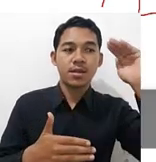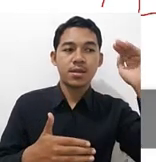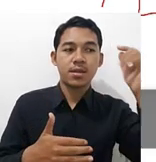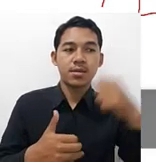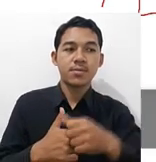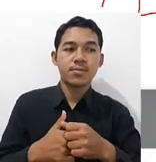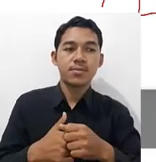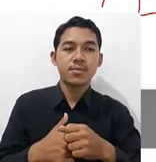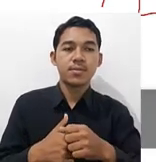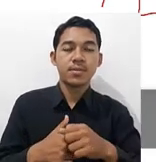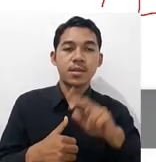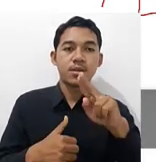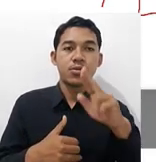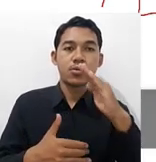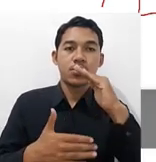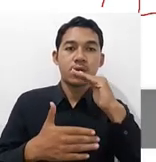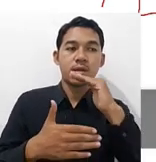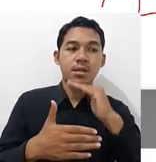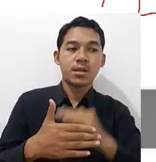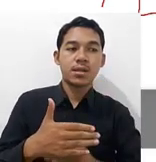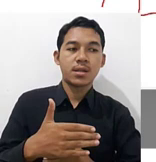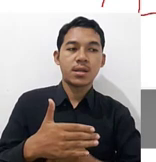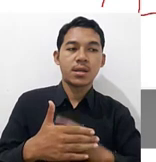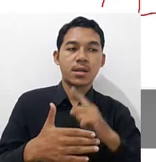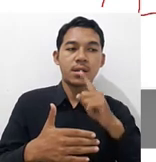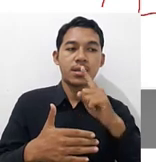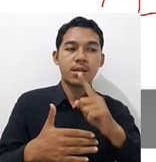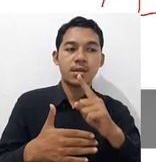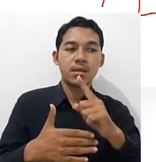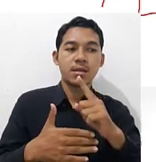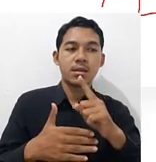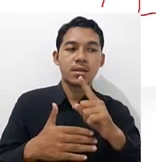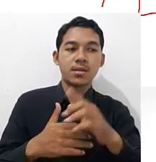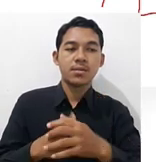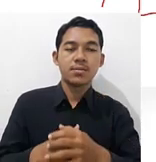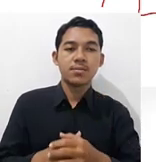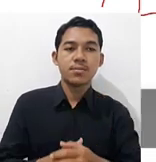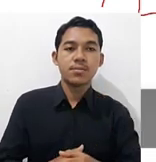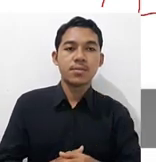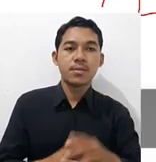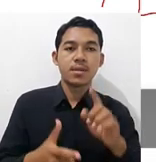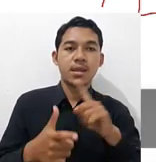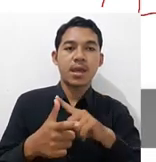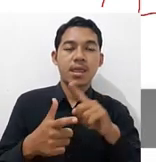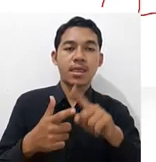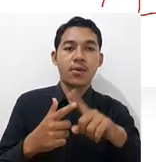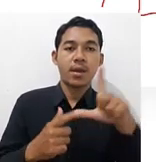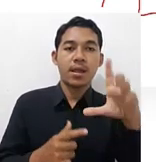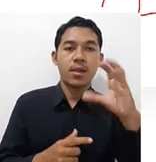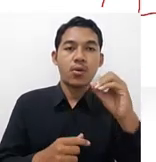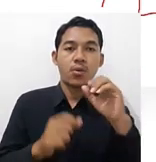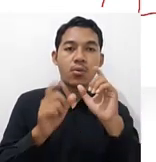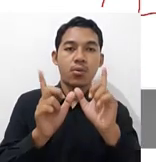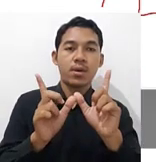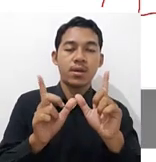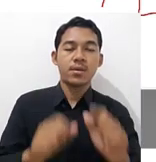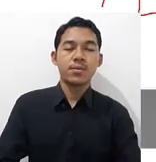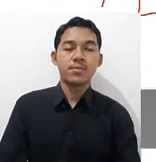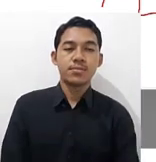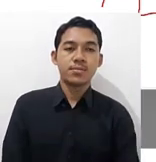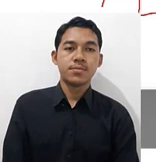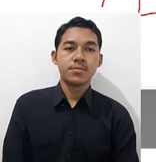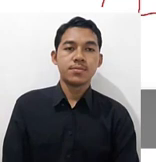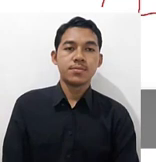Nah, sedangkan yang rendah ini tegangan rendah atau low. Nah, berarti